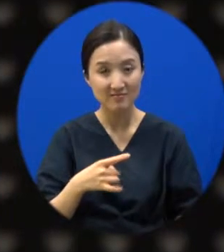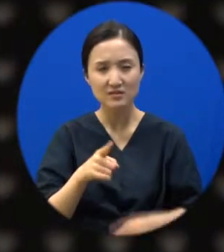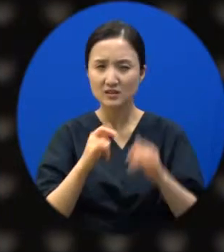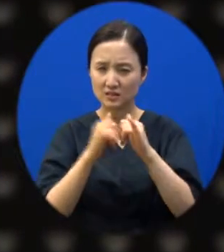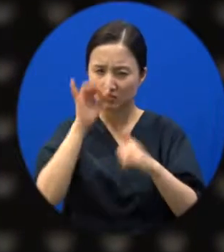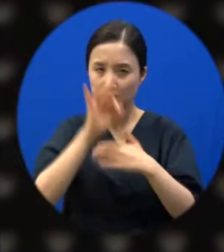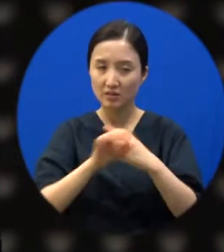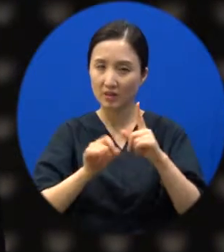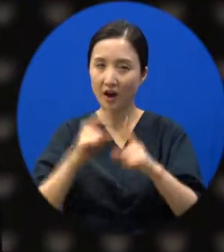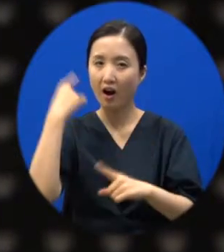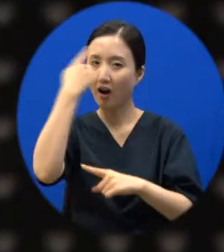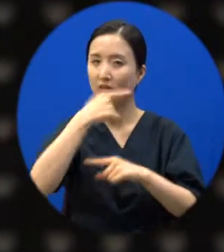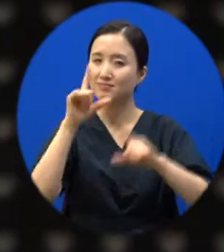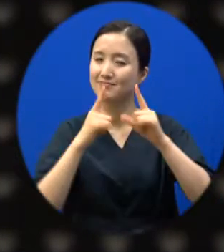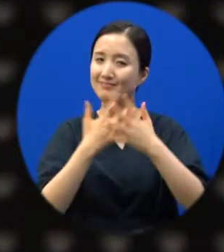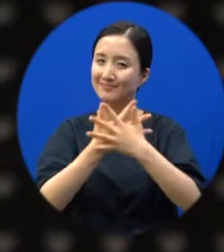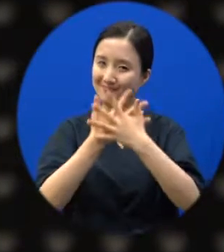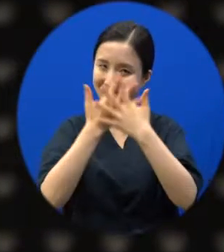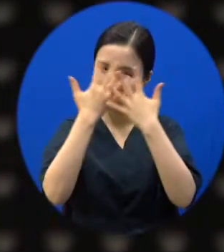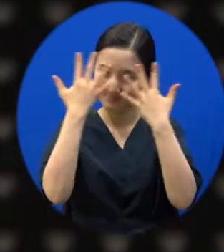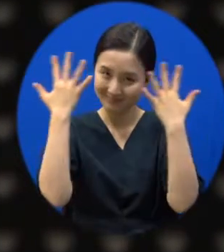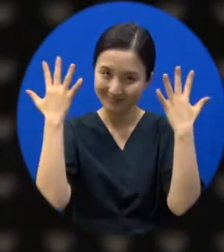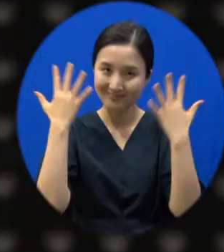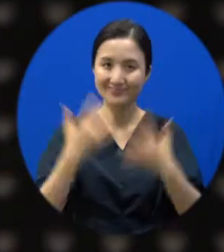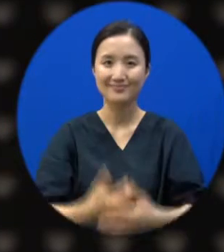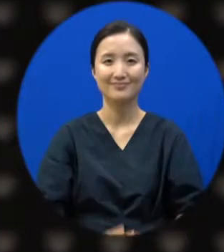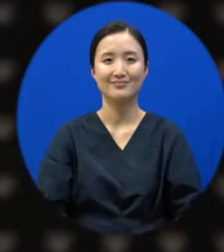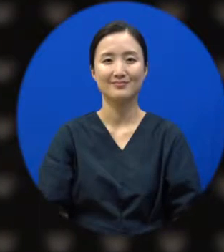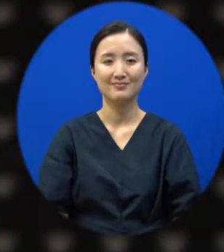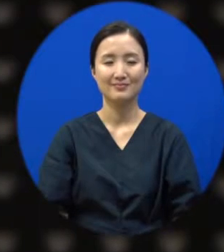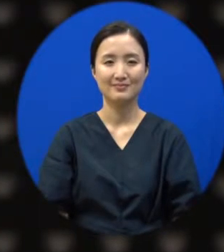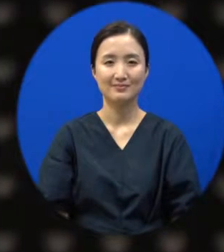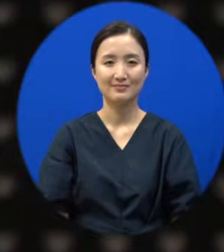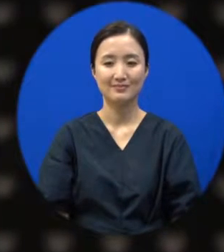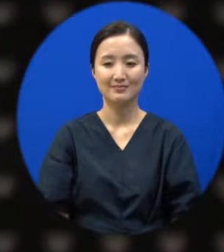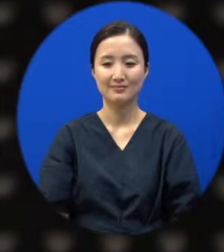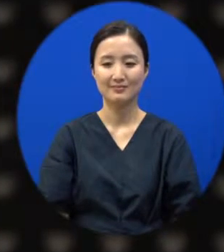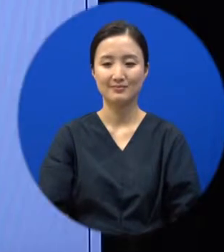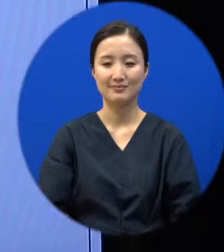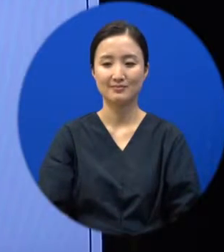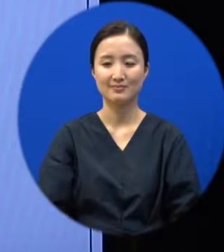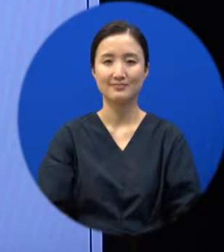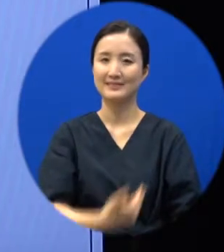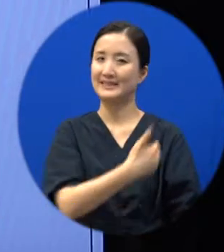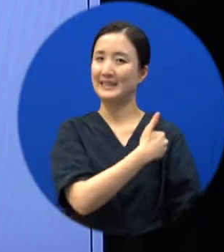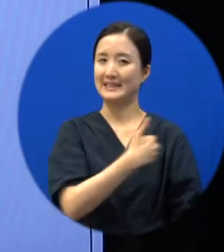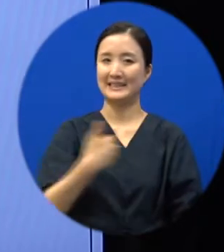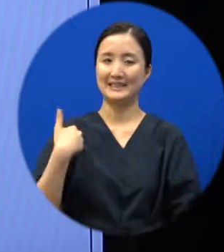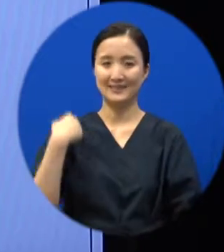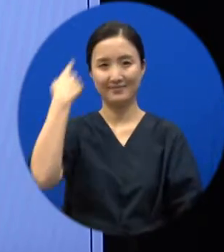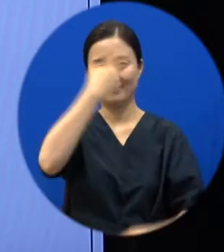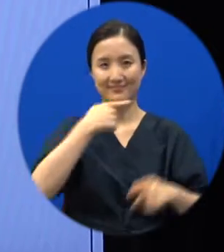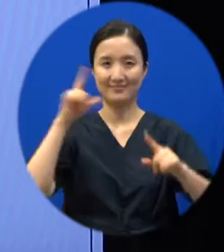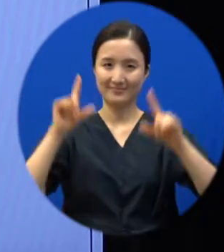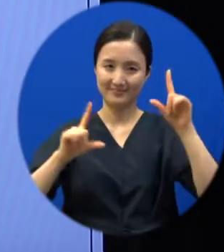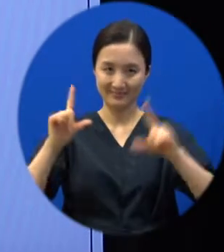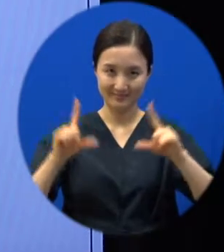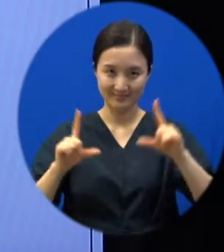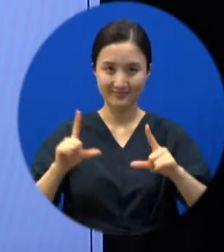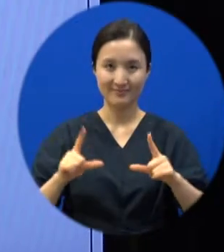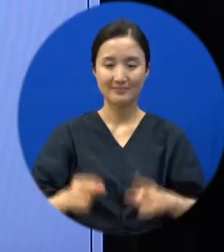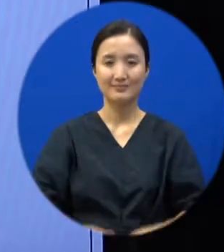어떨까요? 밝겠죠? 첫 번째 조건. 밝고 자신감 있는